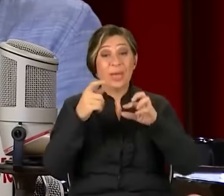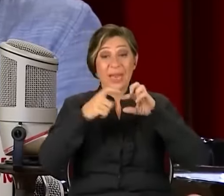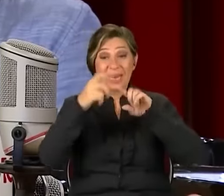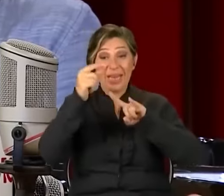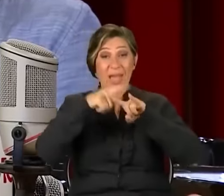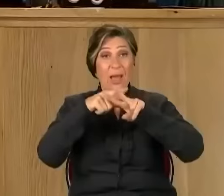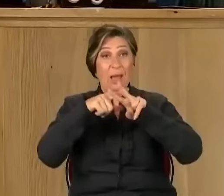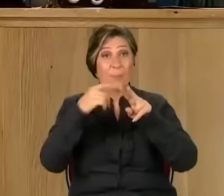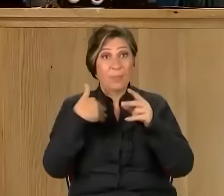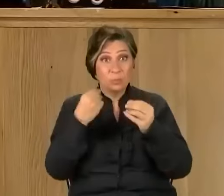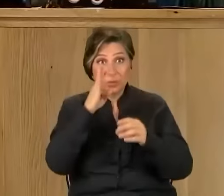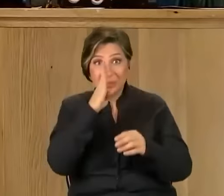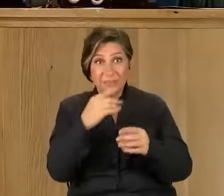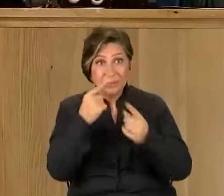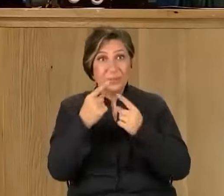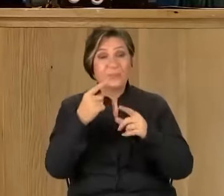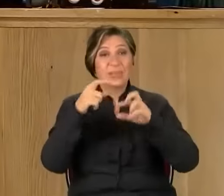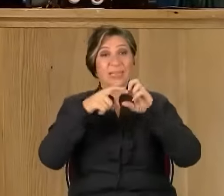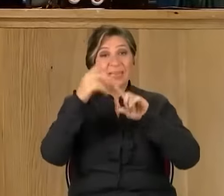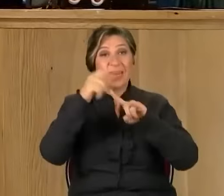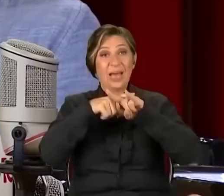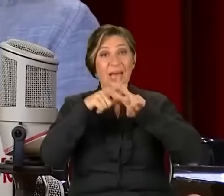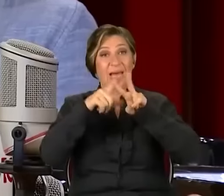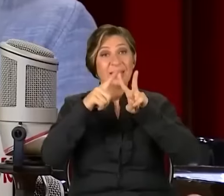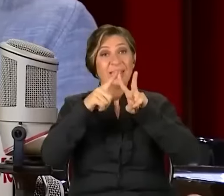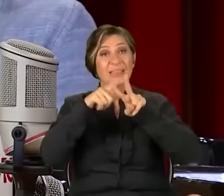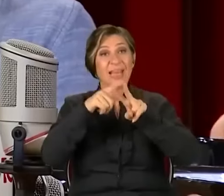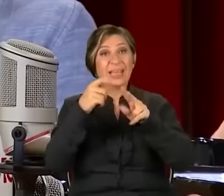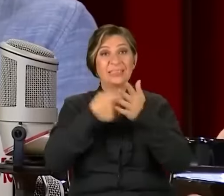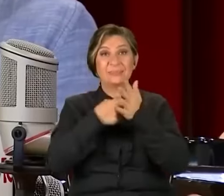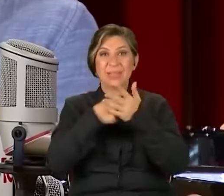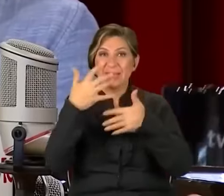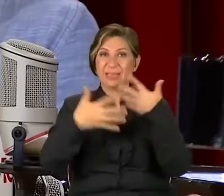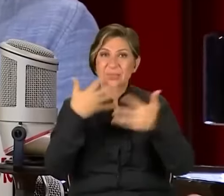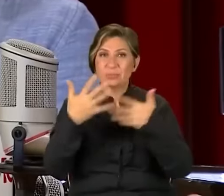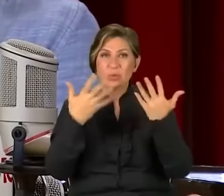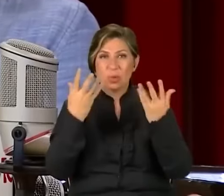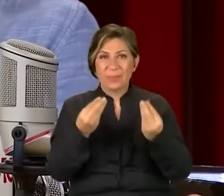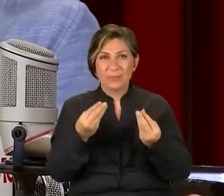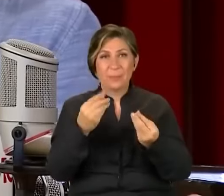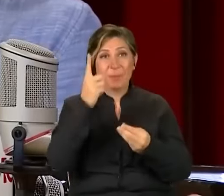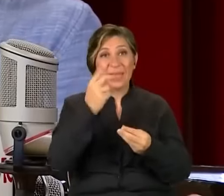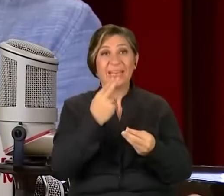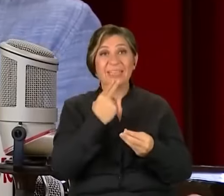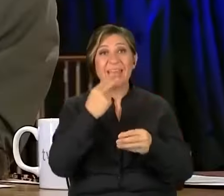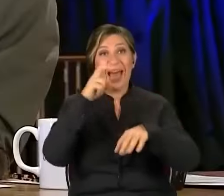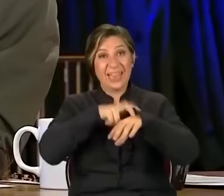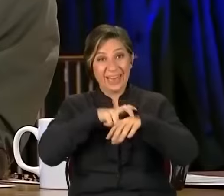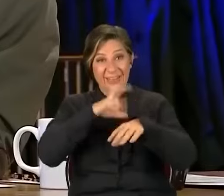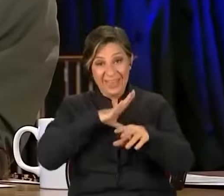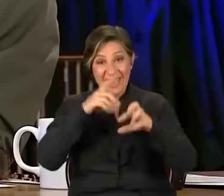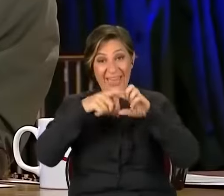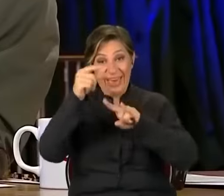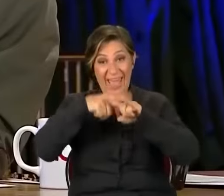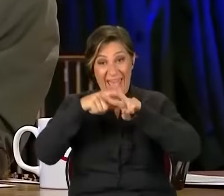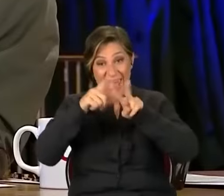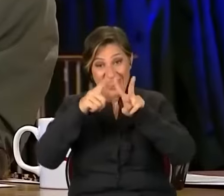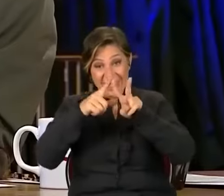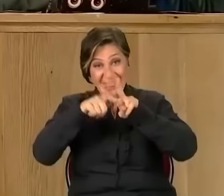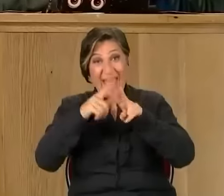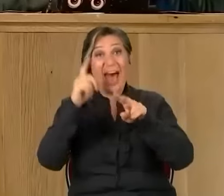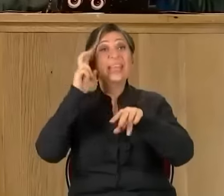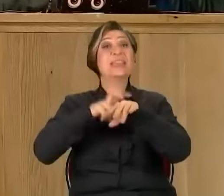Rihanna mıydı? Hayır, ben mi çok ciddi şeyler söyleyeceğim? Yok, yani Rihanna isimleri karıştırmış olabilirim yani. Hani, yani. Ya bir sana... kadına bir anın var, onun Rihanna olup olmadığını